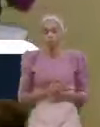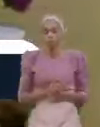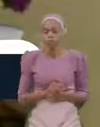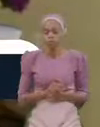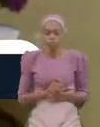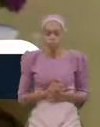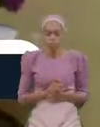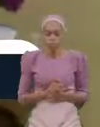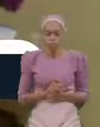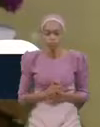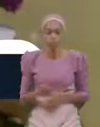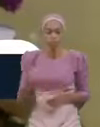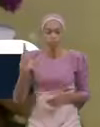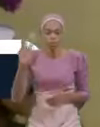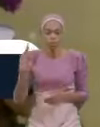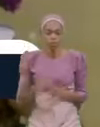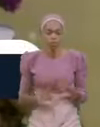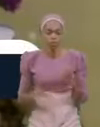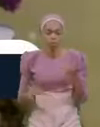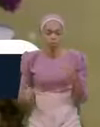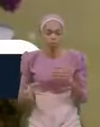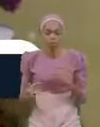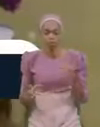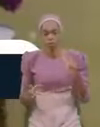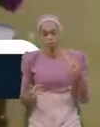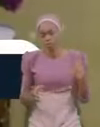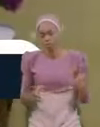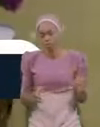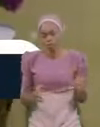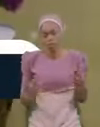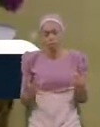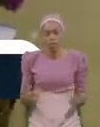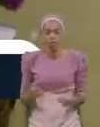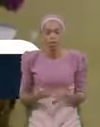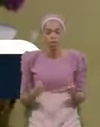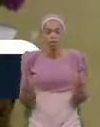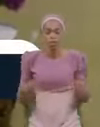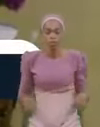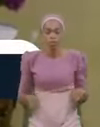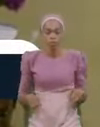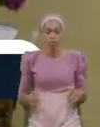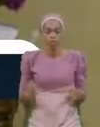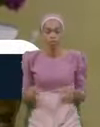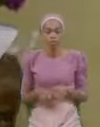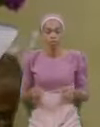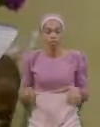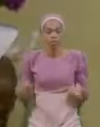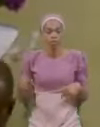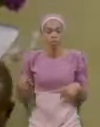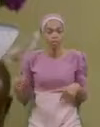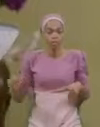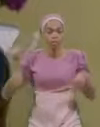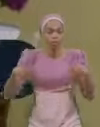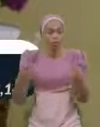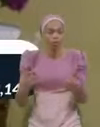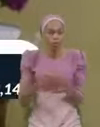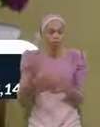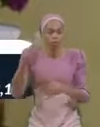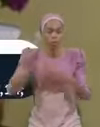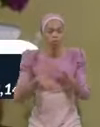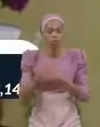service en Luc 10 38 comme Jésus était en chemin avec s